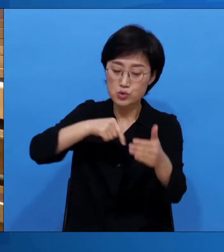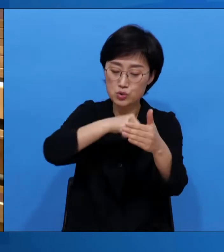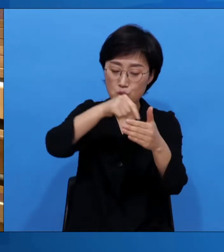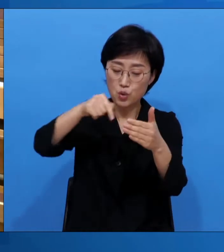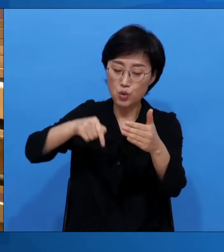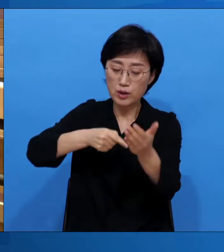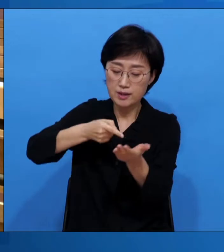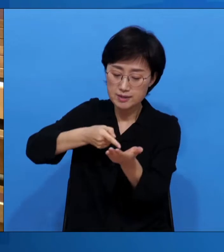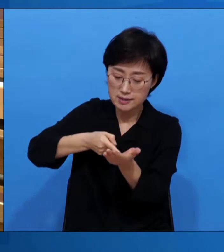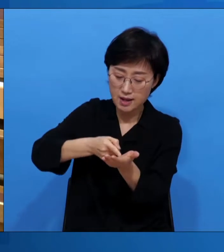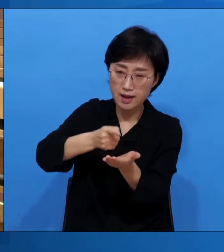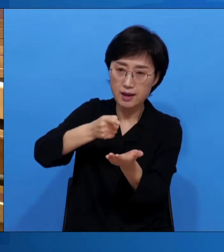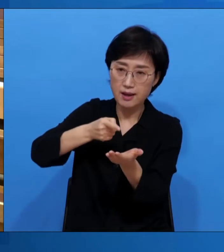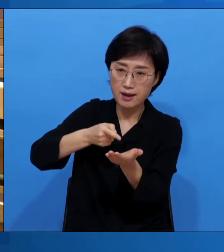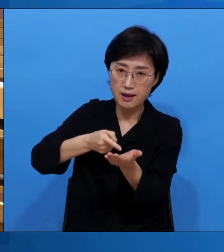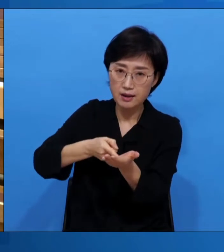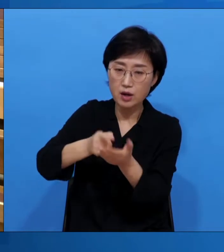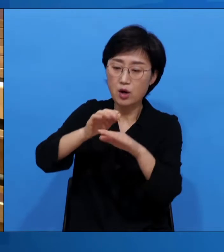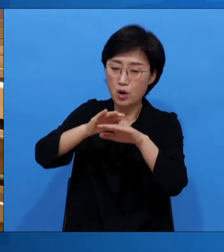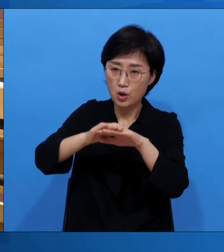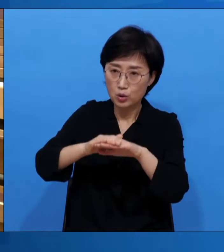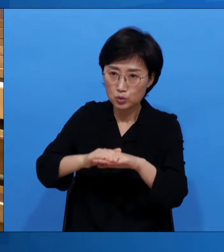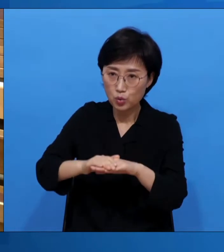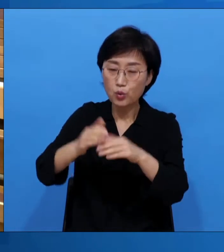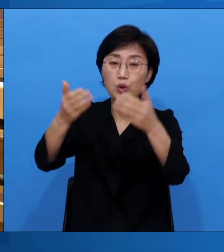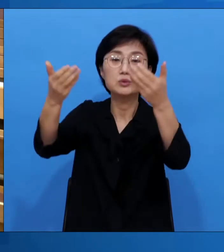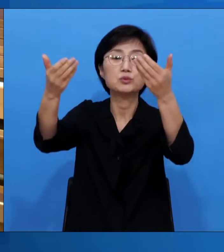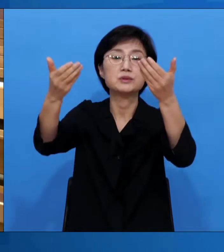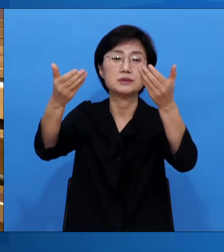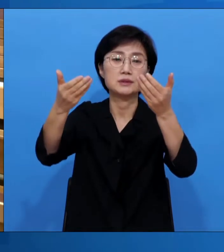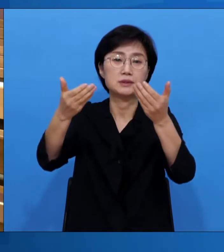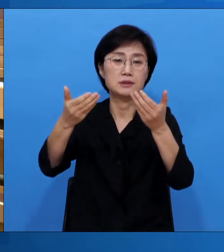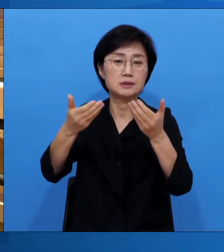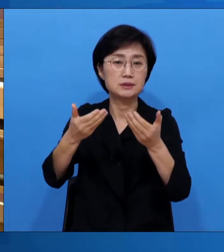영혼 속에 새겨놓으신